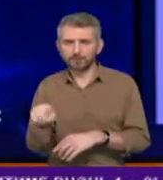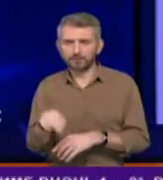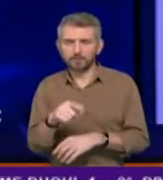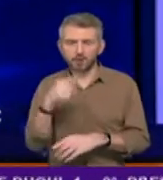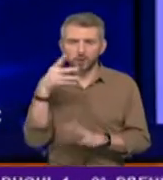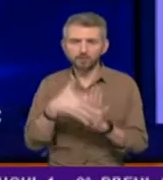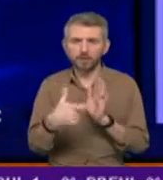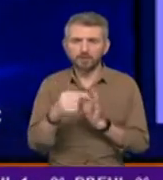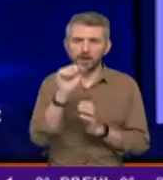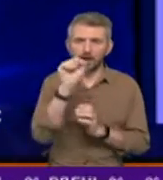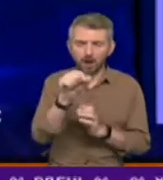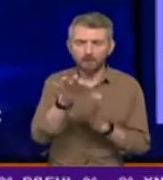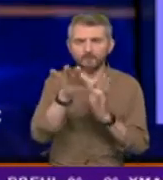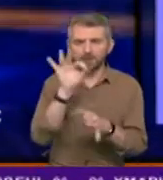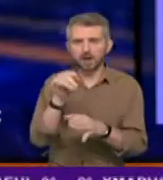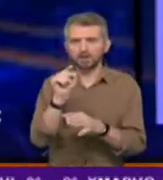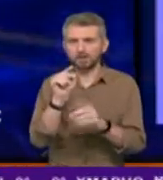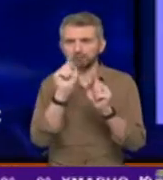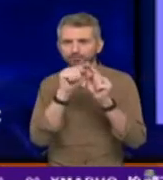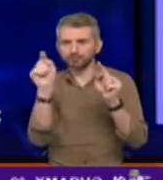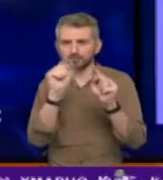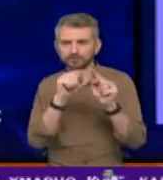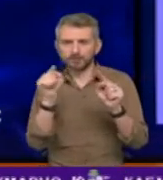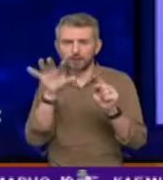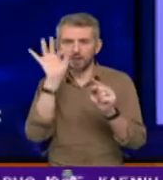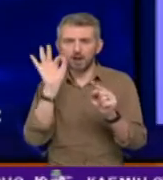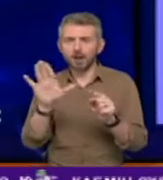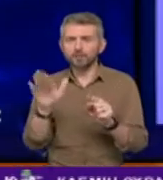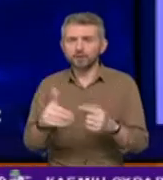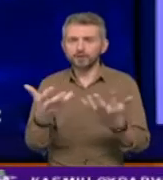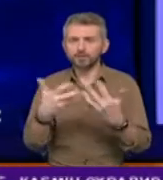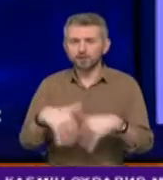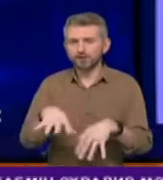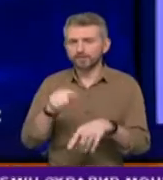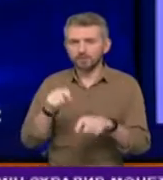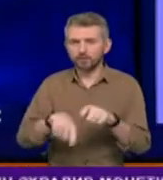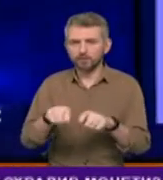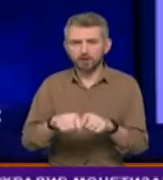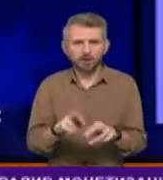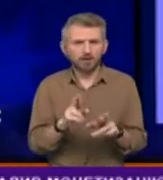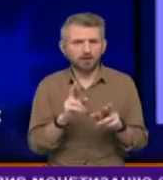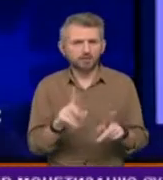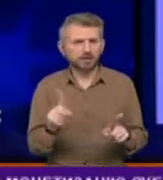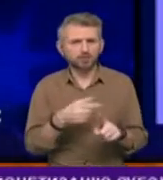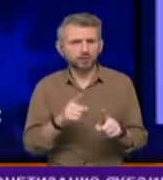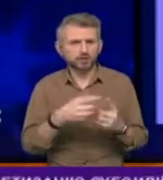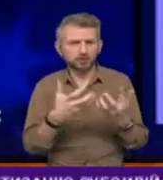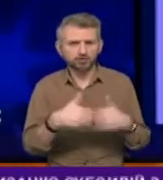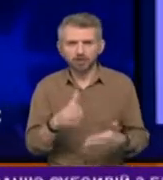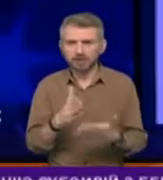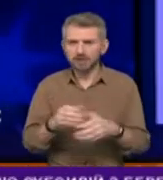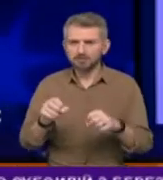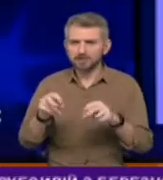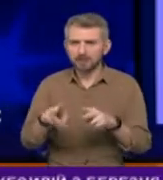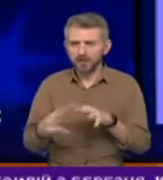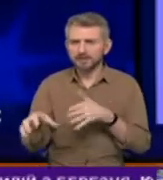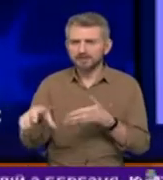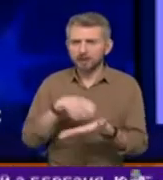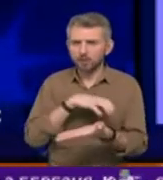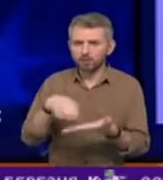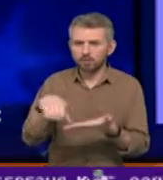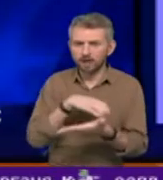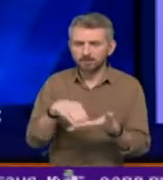виявляється? Постійно хтось намагається принести додатковий мобільний телефон. А не можна ж мобільний телефон нести? Не можна мобільний